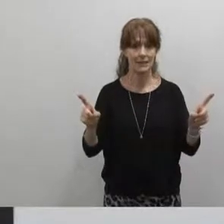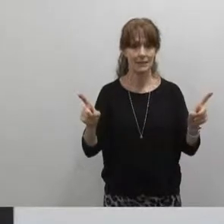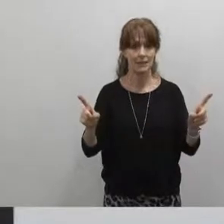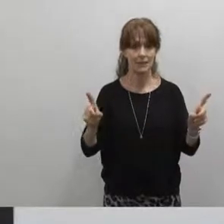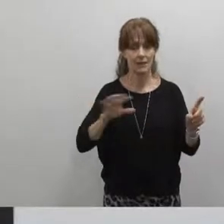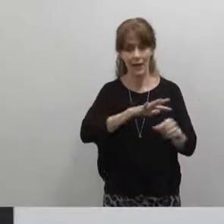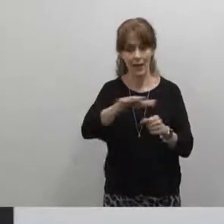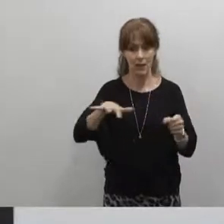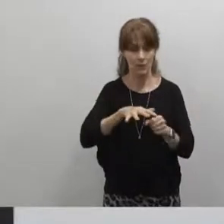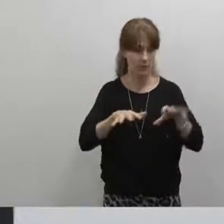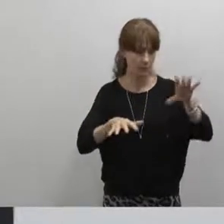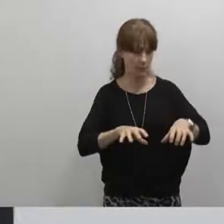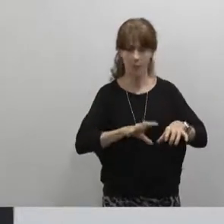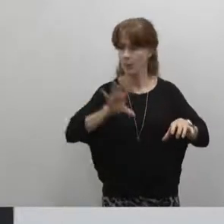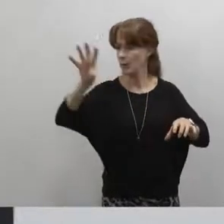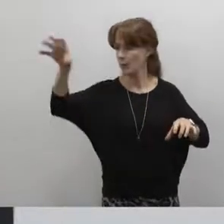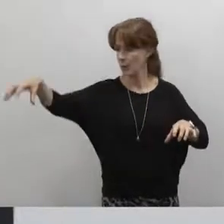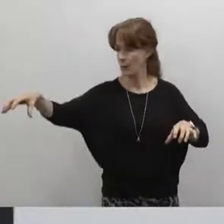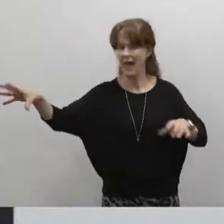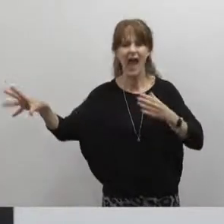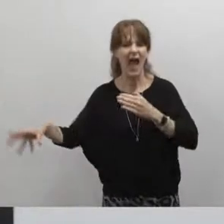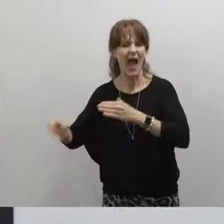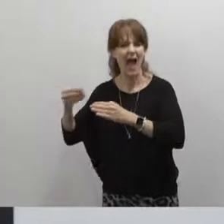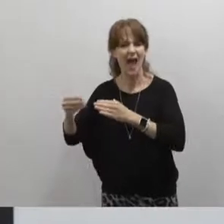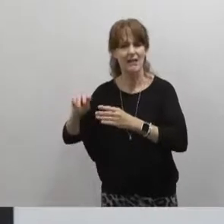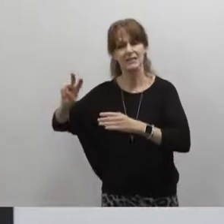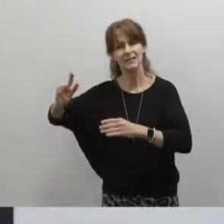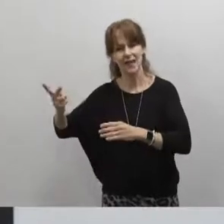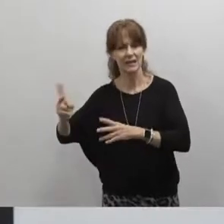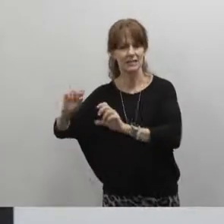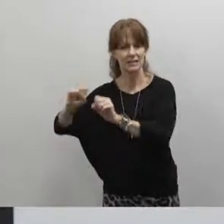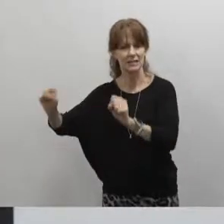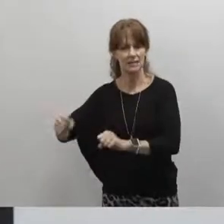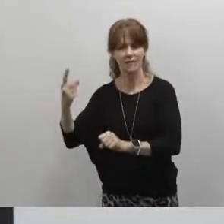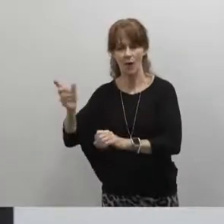đặt năng chun làn mà được